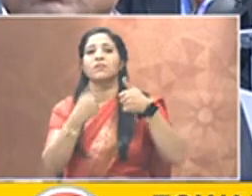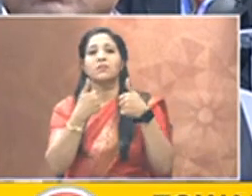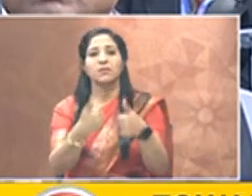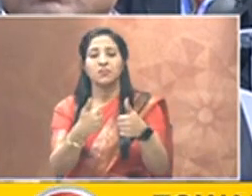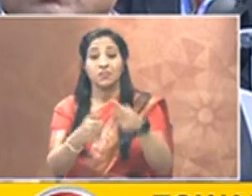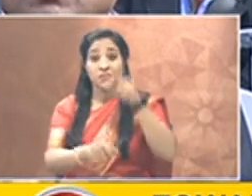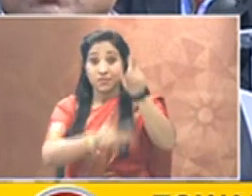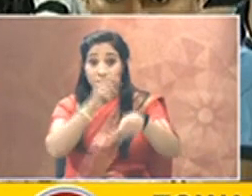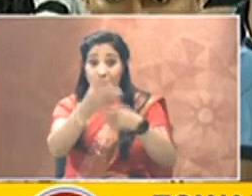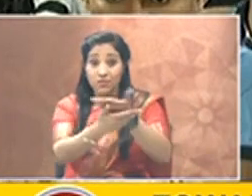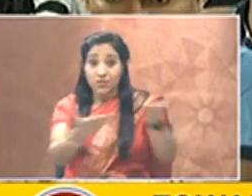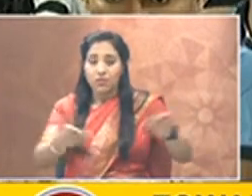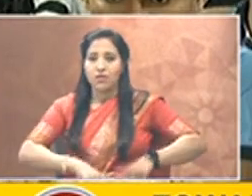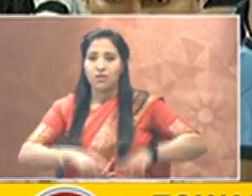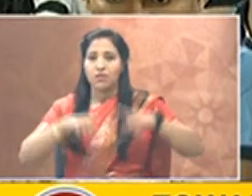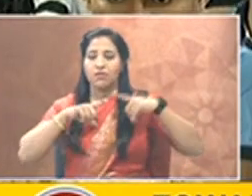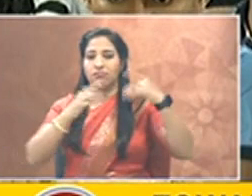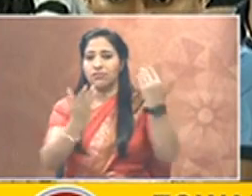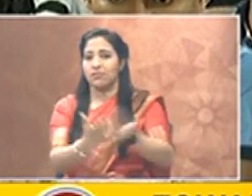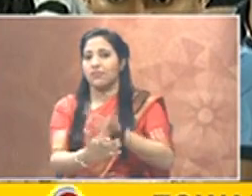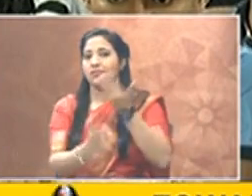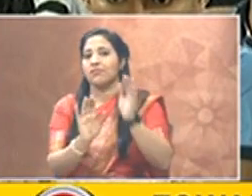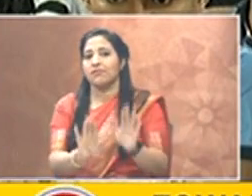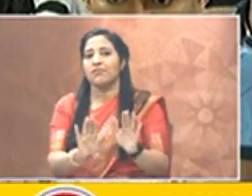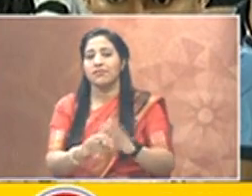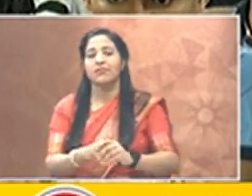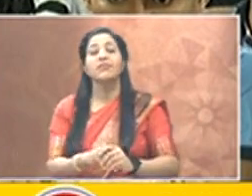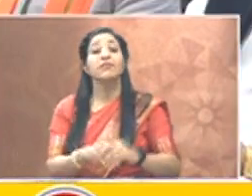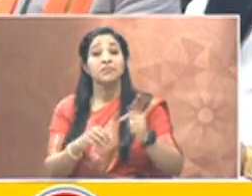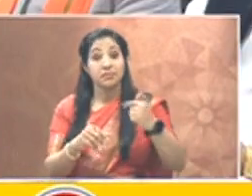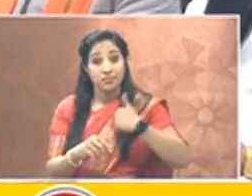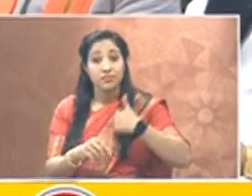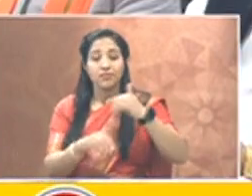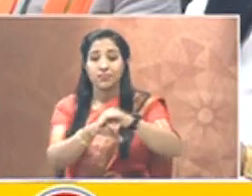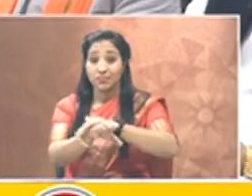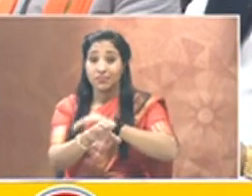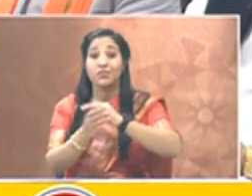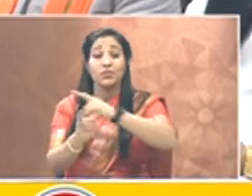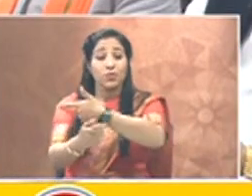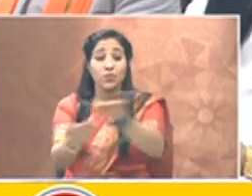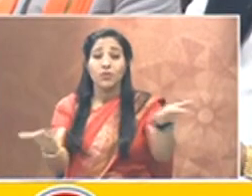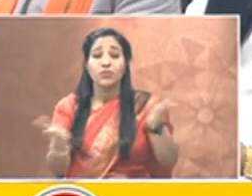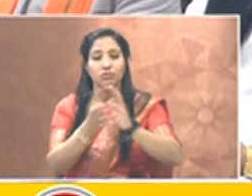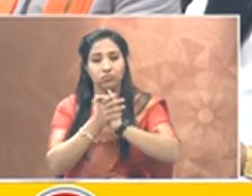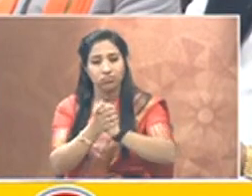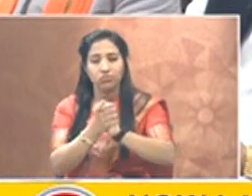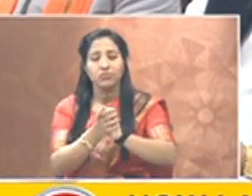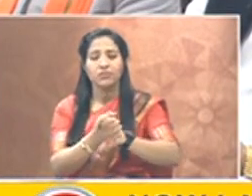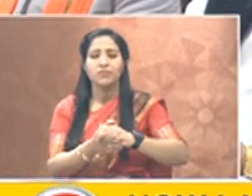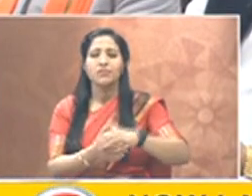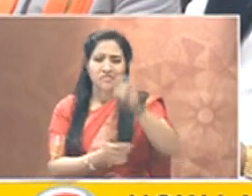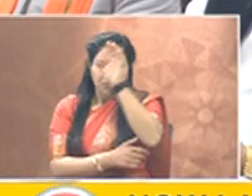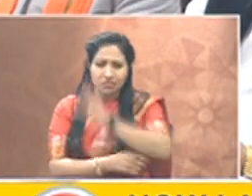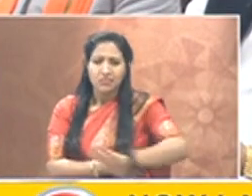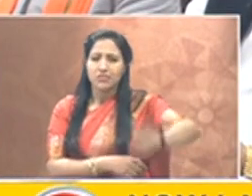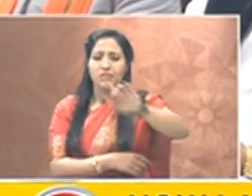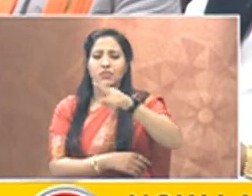और लोगों की जिंदगियां भी बच रही है। मेरे प्यारे देशवासियों, अब मैं